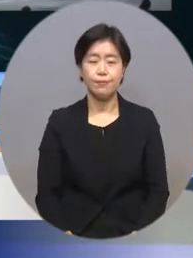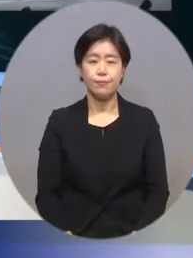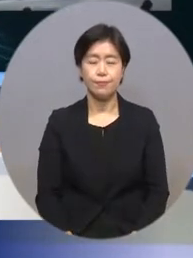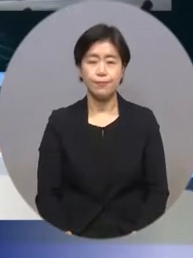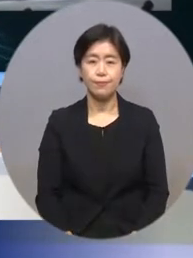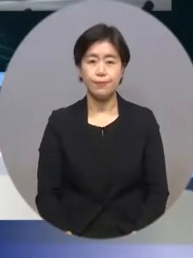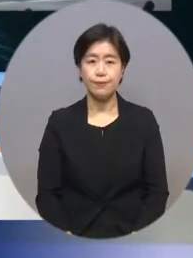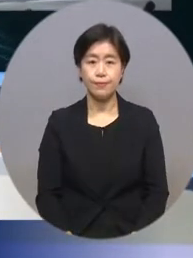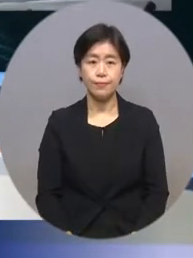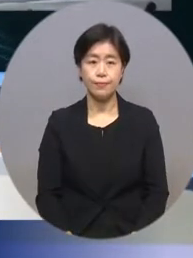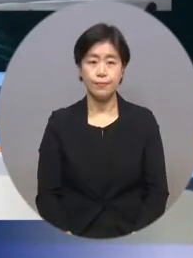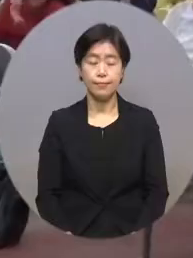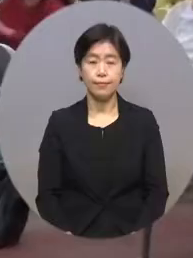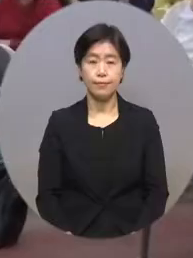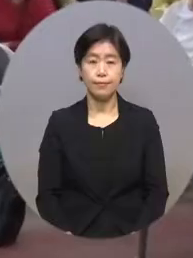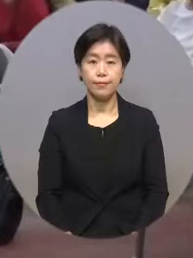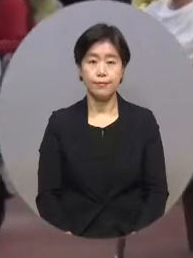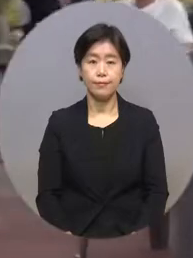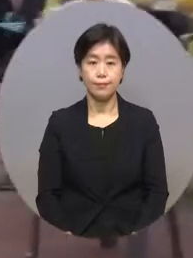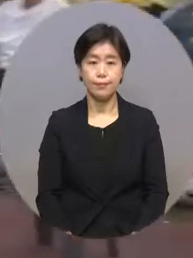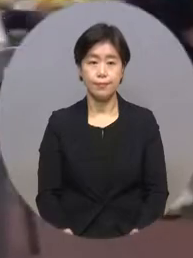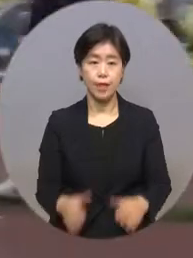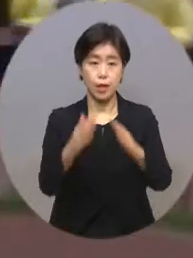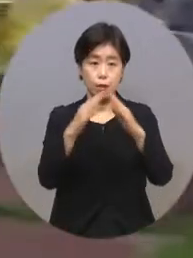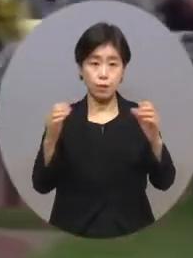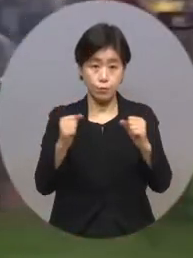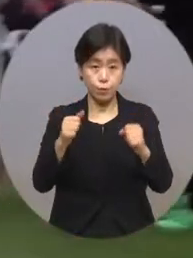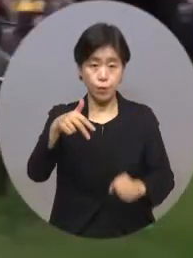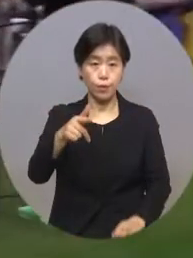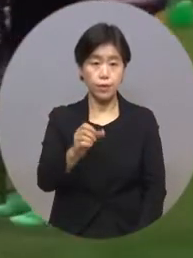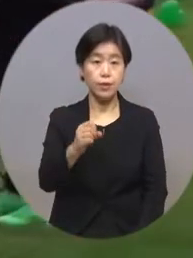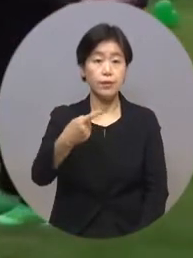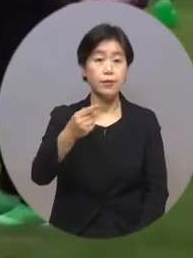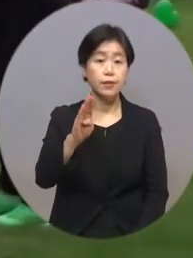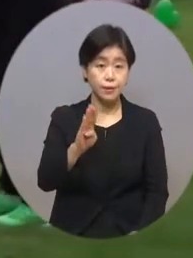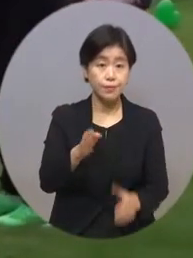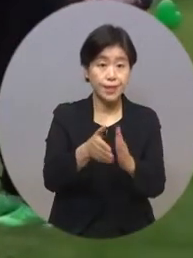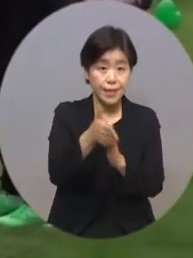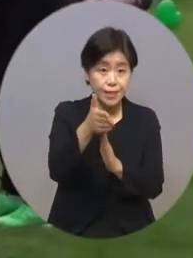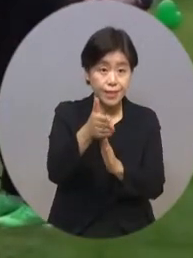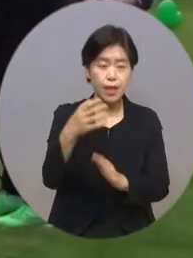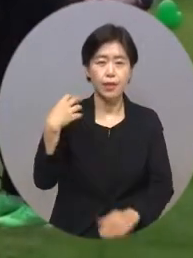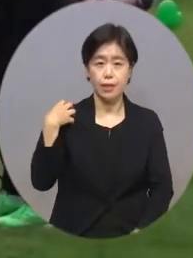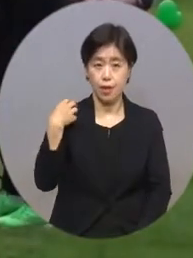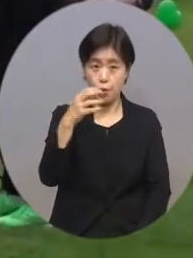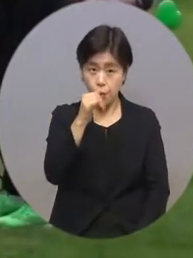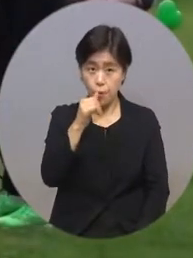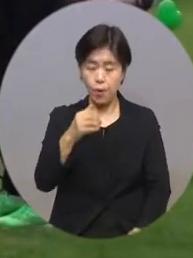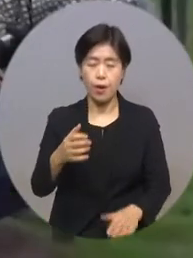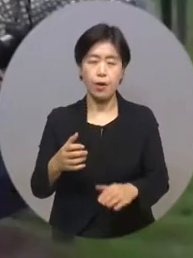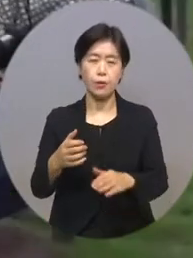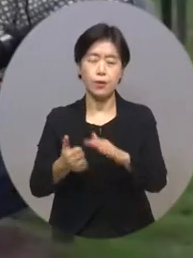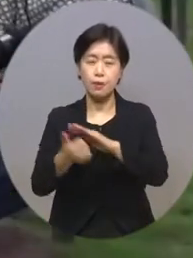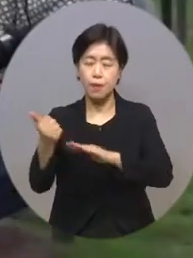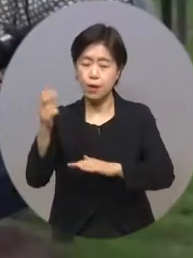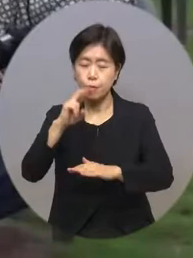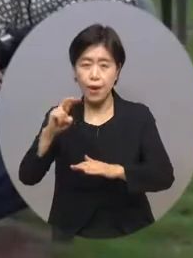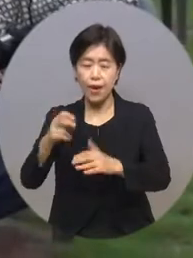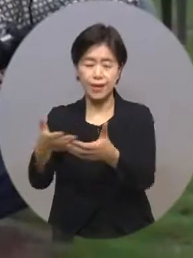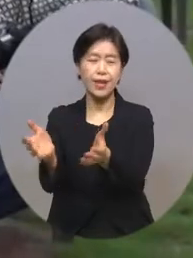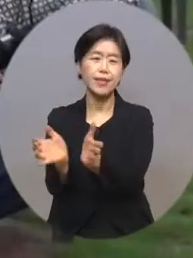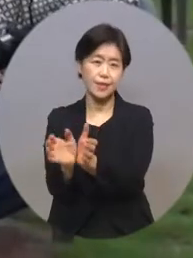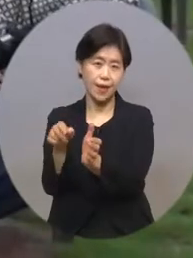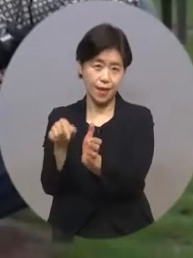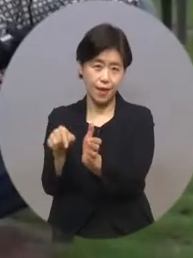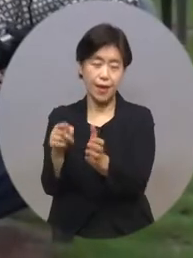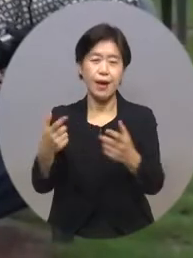다녀왔습니다 전화 목동 정 6시간 지원하고 희망을 노래하는 사람들이 주 간암 제식구 1 장애인과